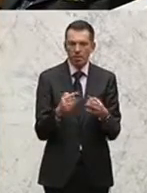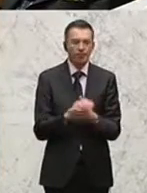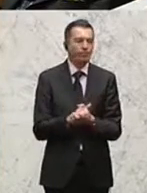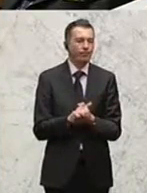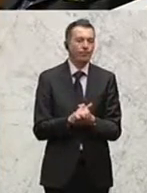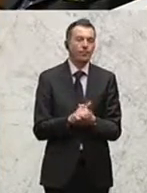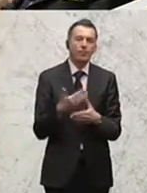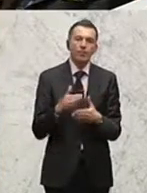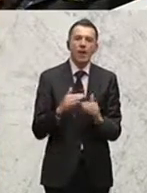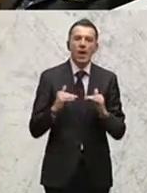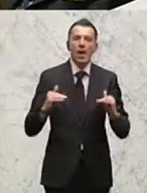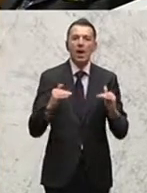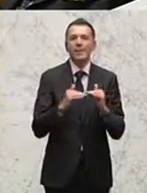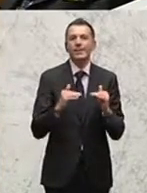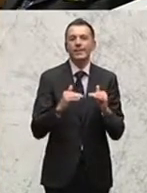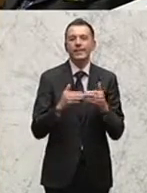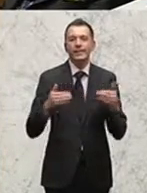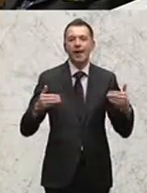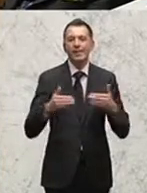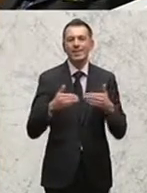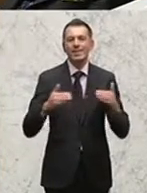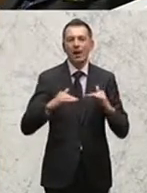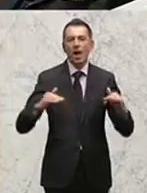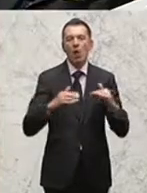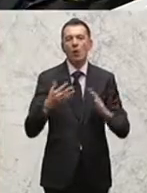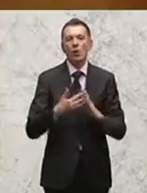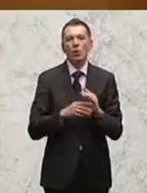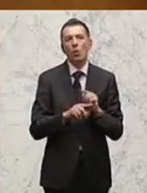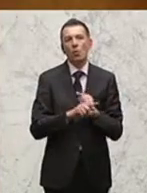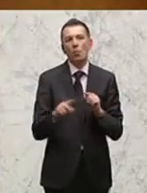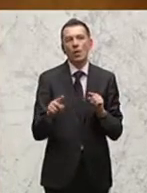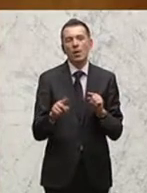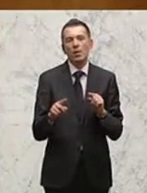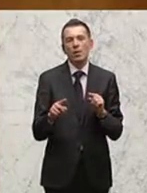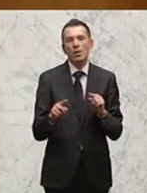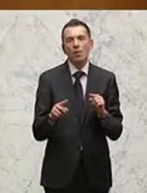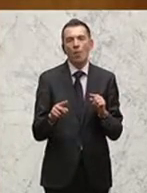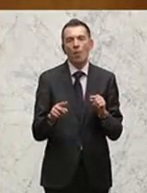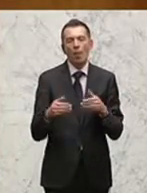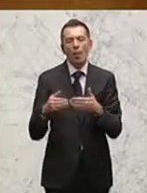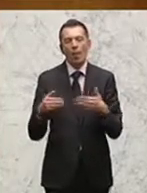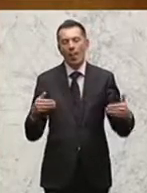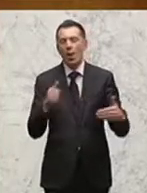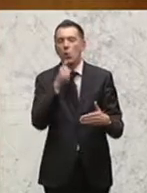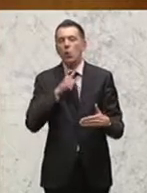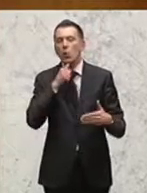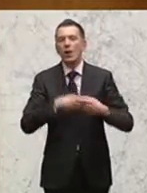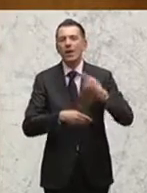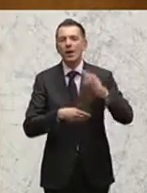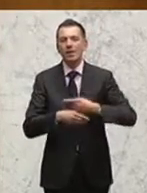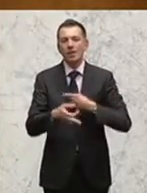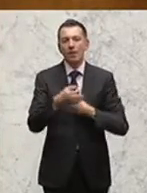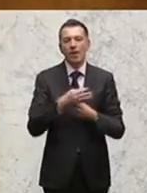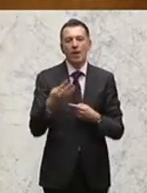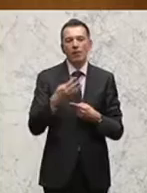verstärkten Grenzraumkontrollen statt, bis eben entlang der grünen Grenze. Zur Frage